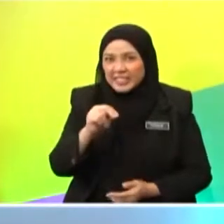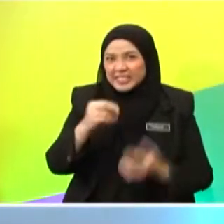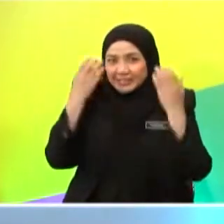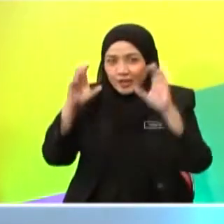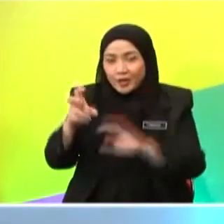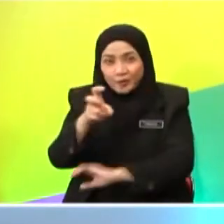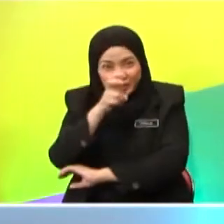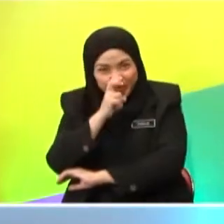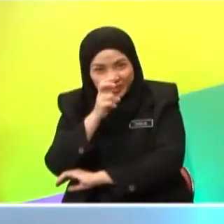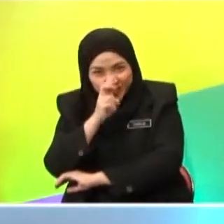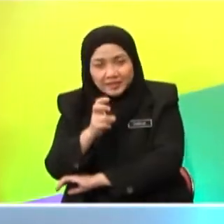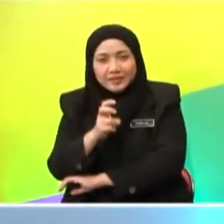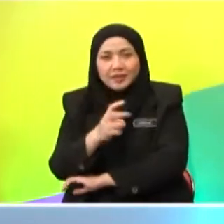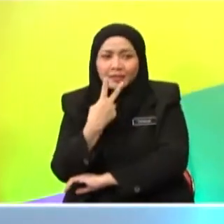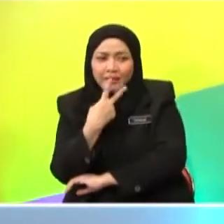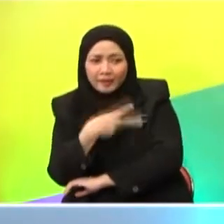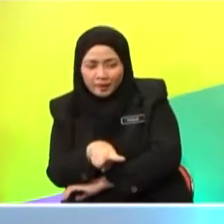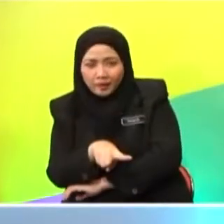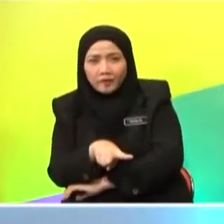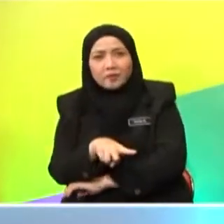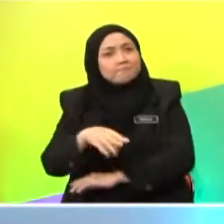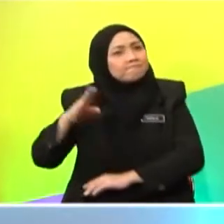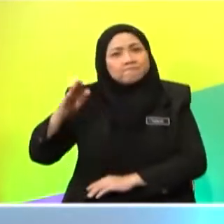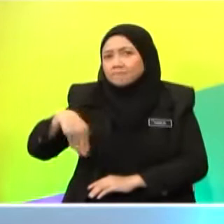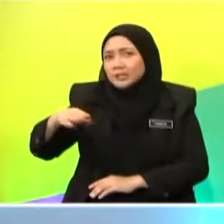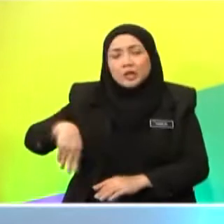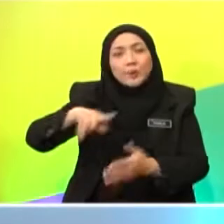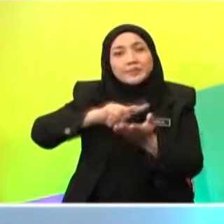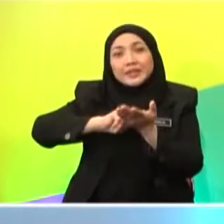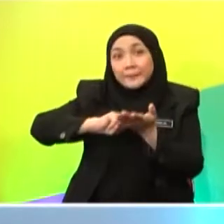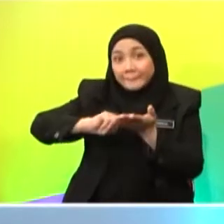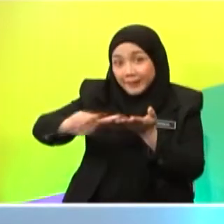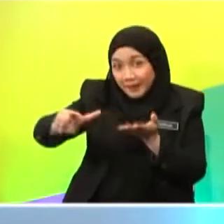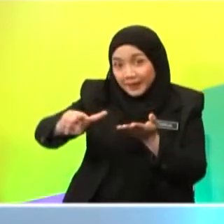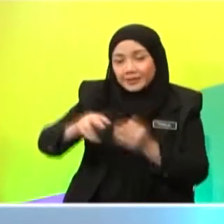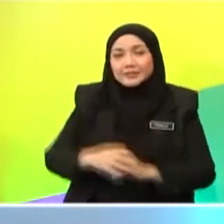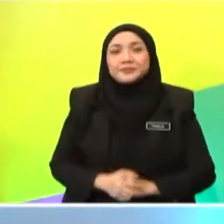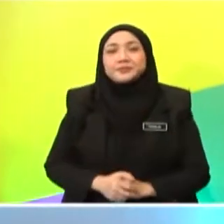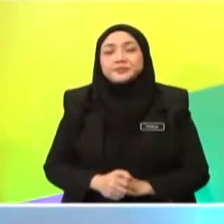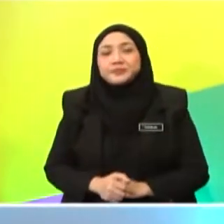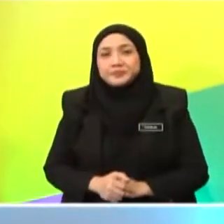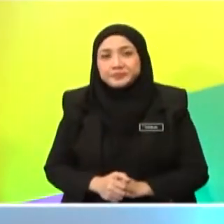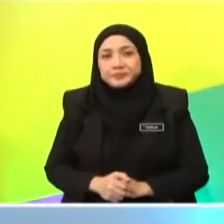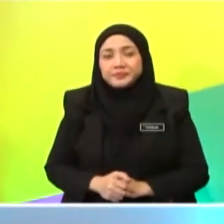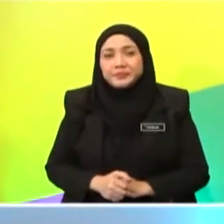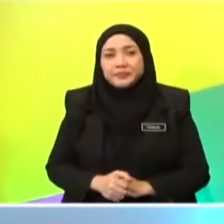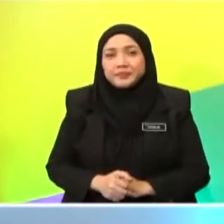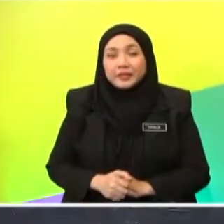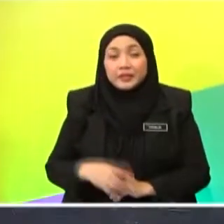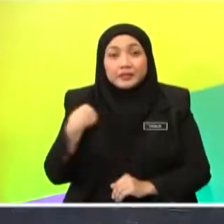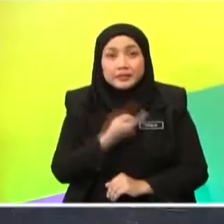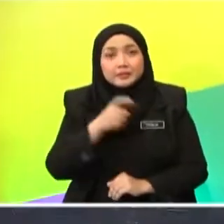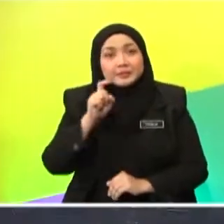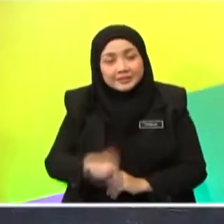baju senyum hahaha betul jadi sekali lagi cek guna Mintalah Hakim tolong cek gule terkemas semua